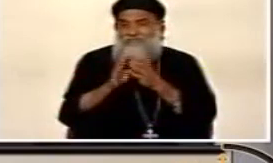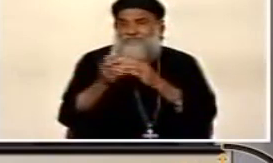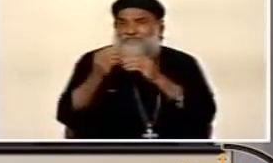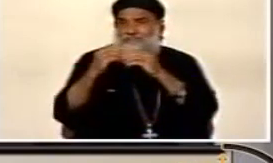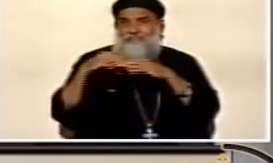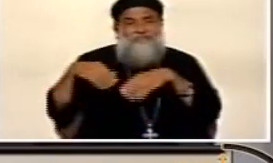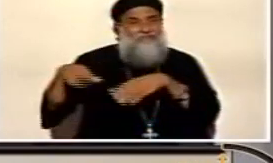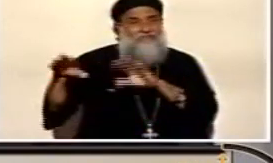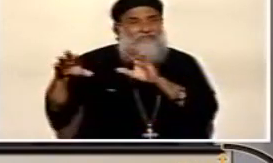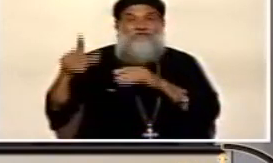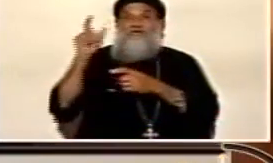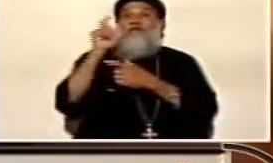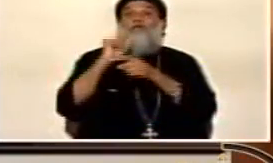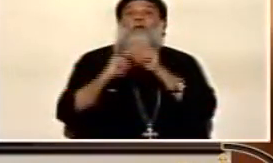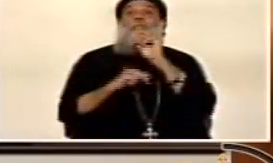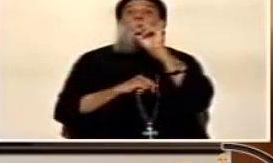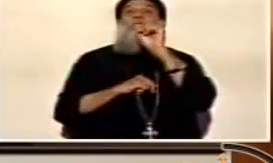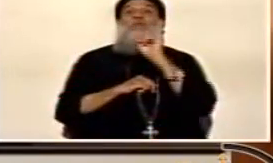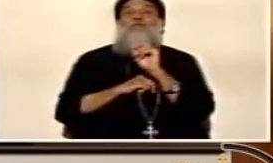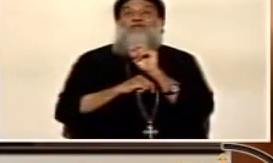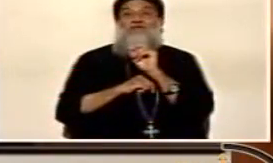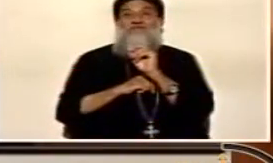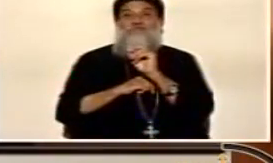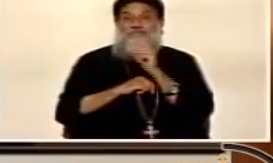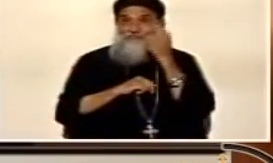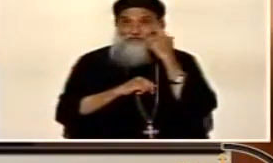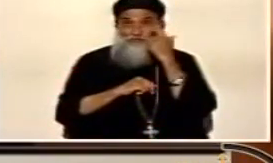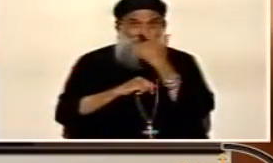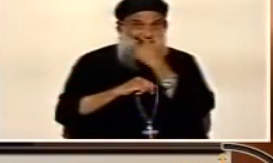هو كان ربنا يسوع دايما